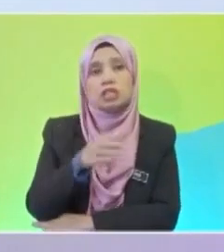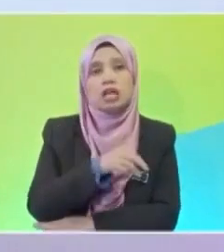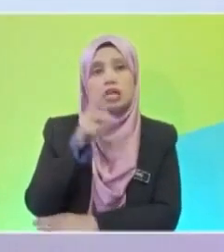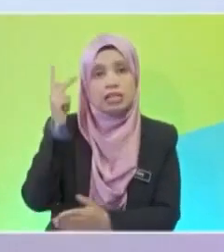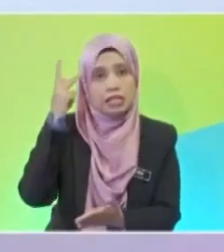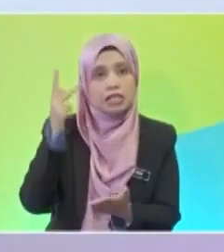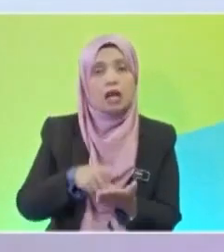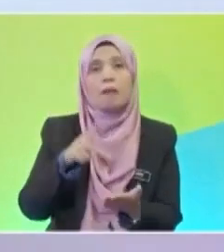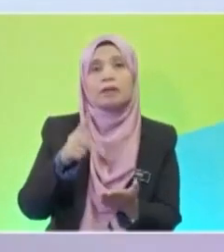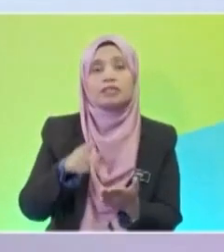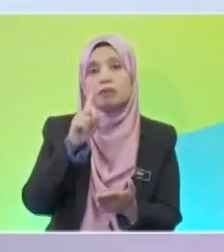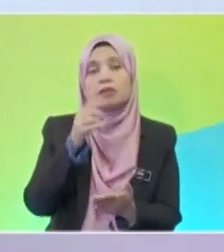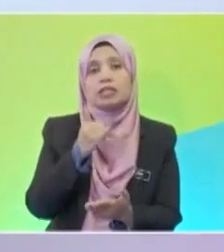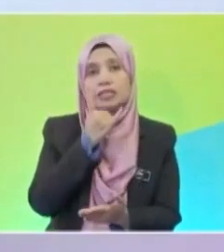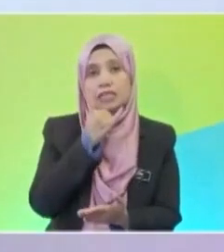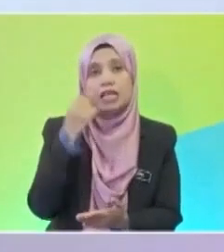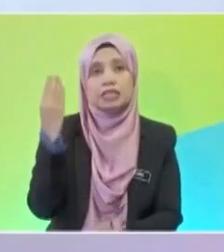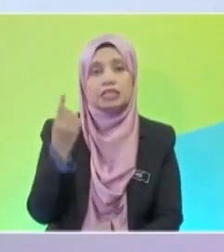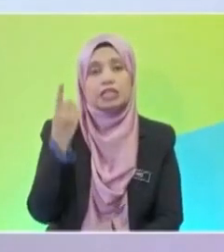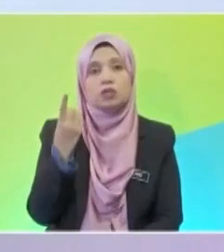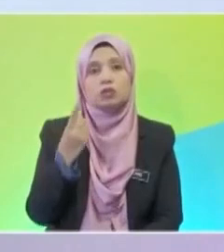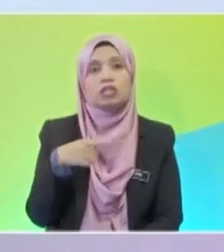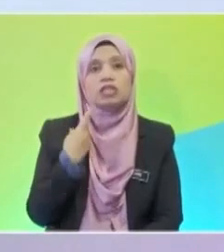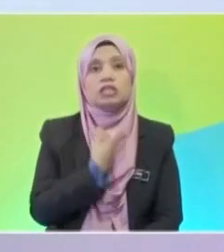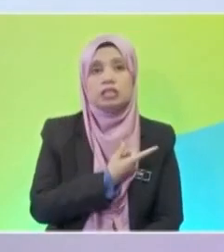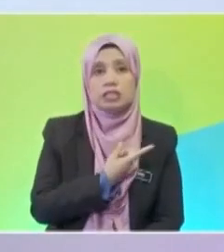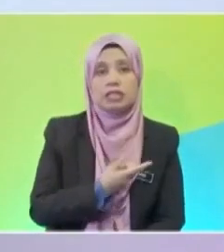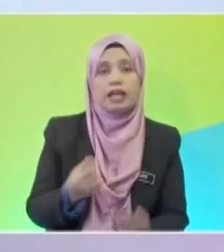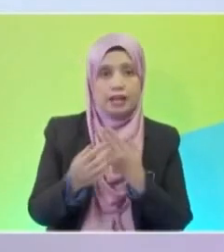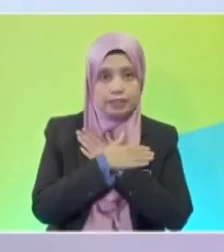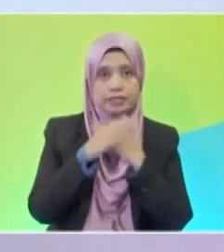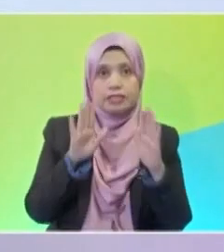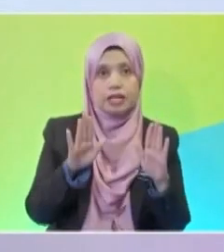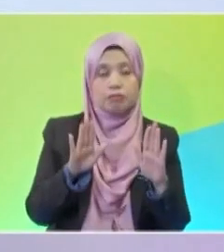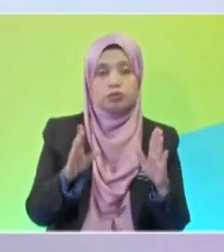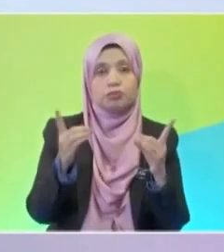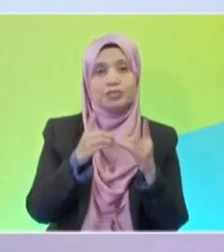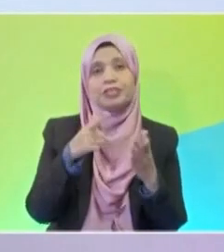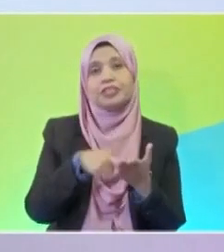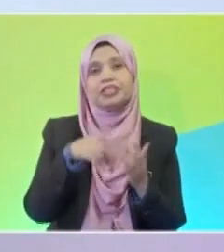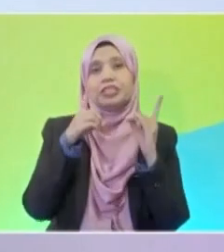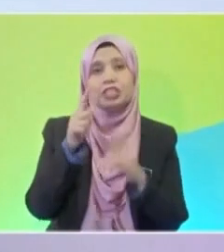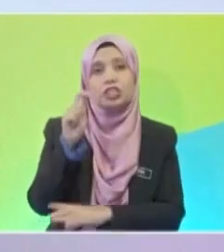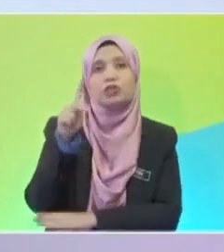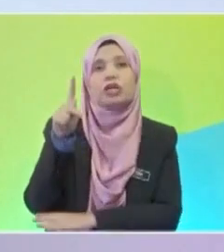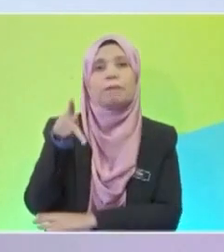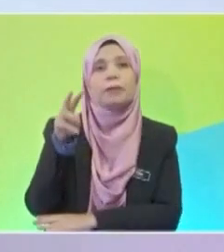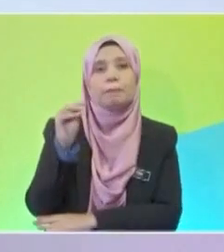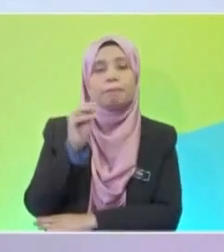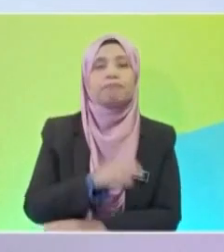pastilah di mana kesilapan yang biasa berlaku. Betul. Sebelum kita teruskan perbincangan kita, kita rehat seketika. Kembali selepas ini di Didik TV KPM.